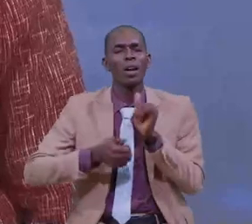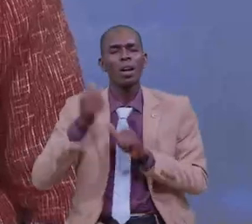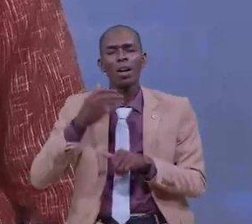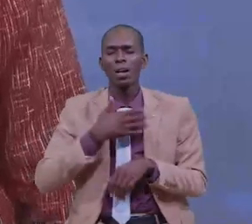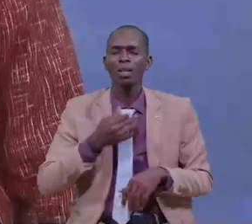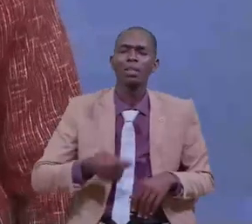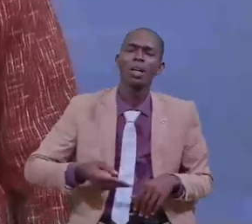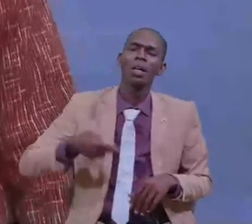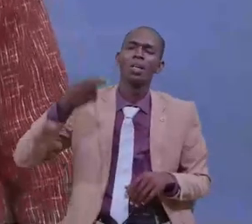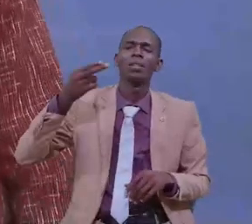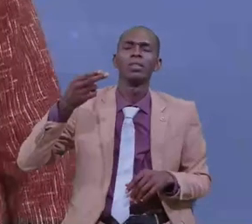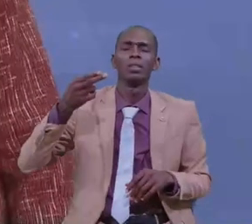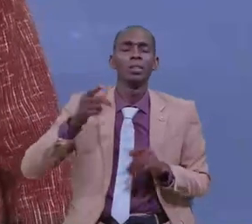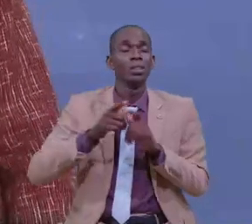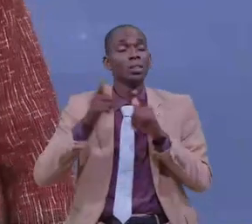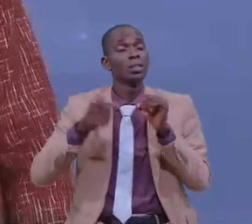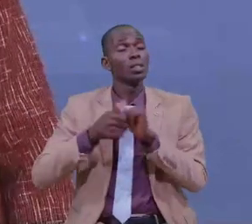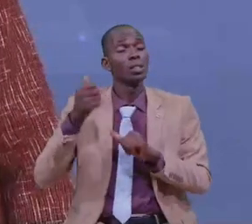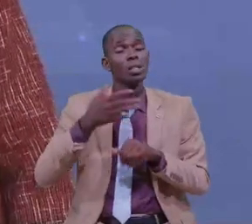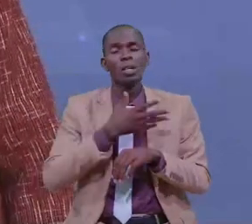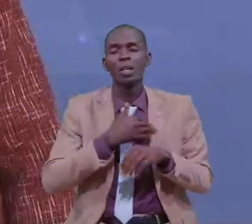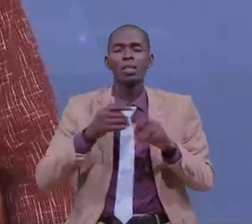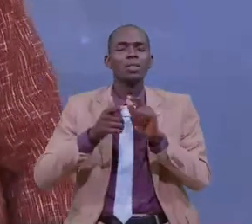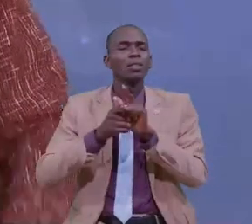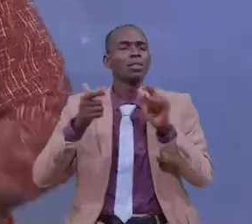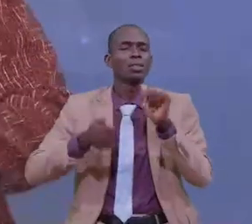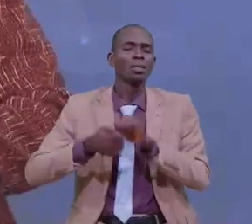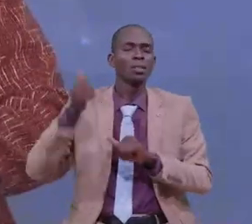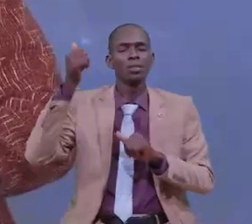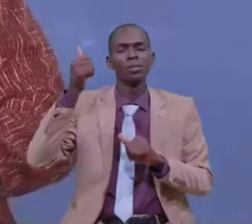Plus élevé. Plus grand.